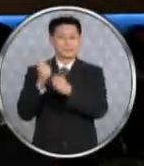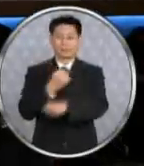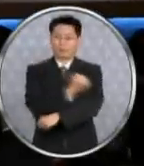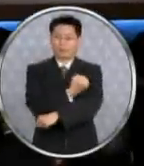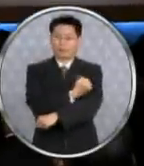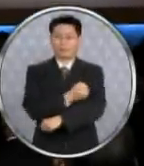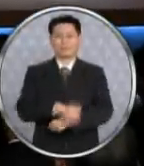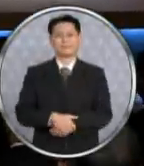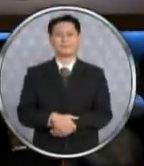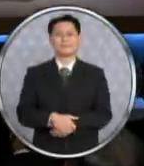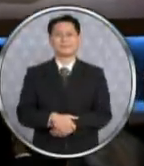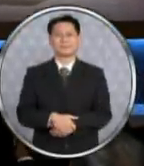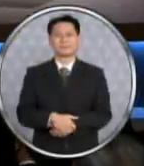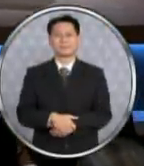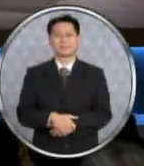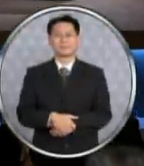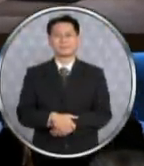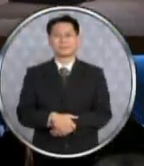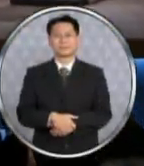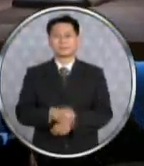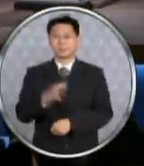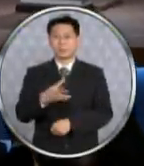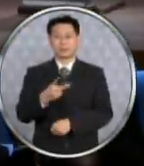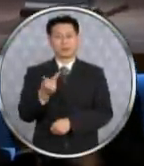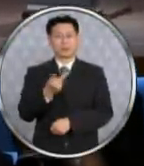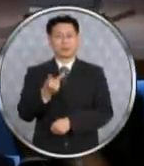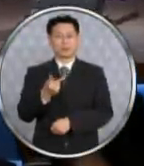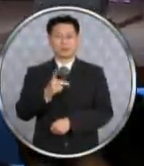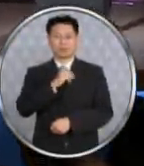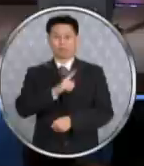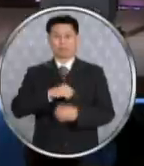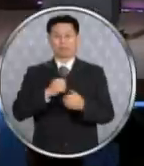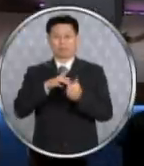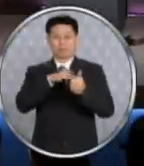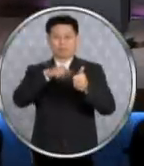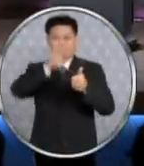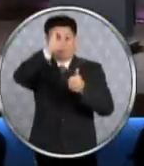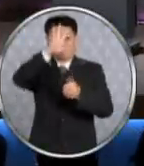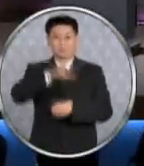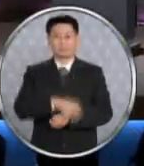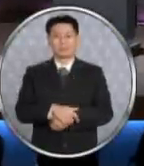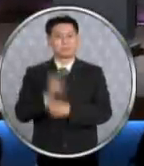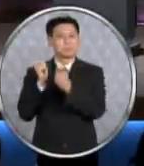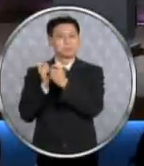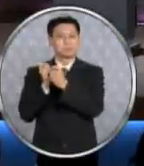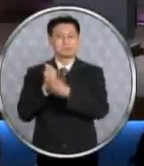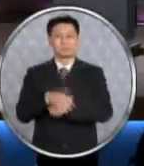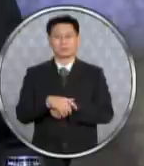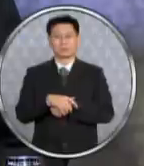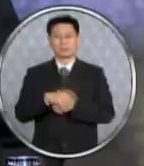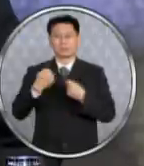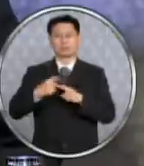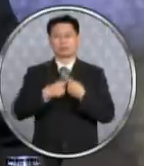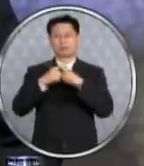苦了，你们两位的领导的党在最近不断